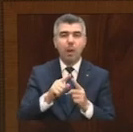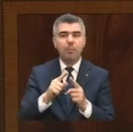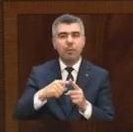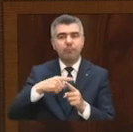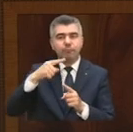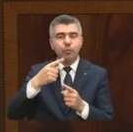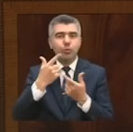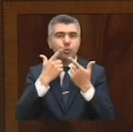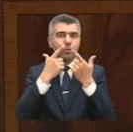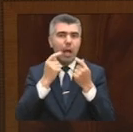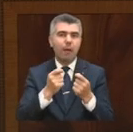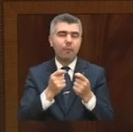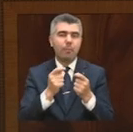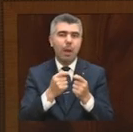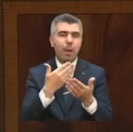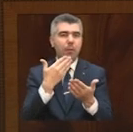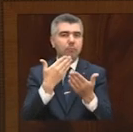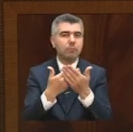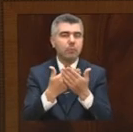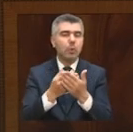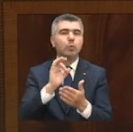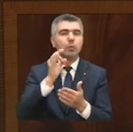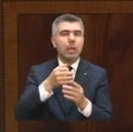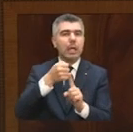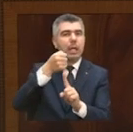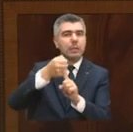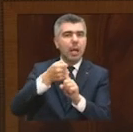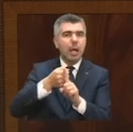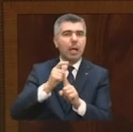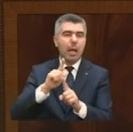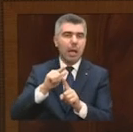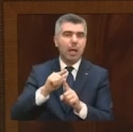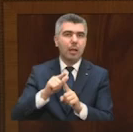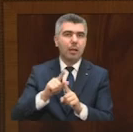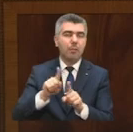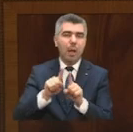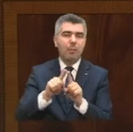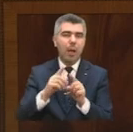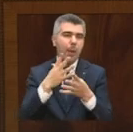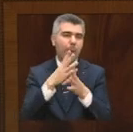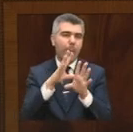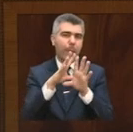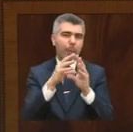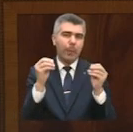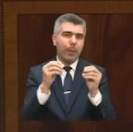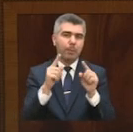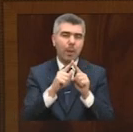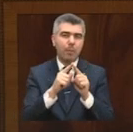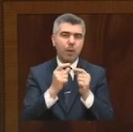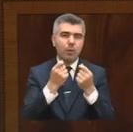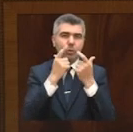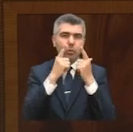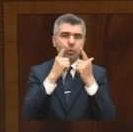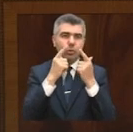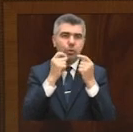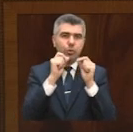المؤشرات اللي يبان بانك بان هناك اصلاح لان هناك مازال واحد الغياب ديال ديال الرؤيا